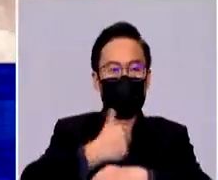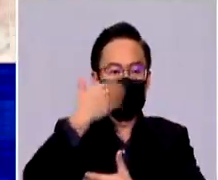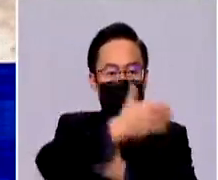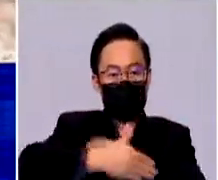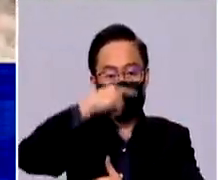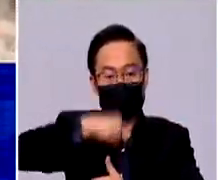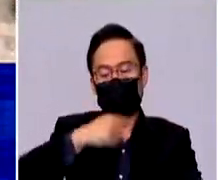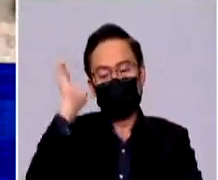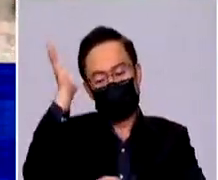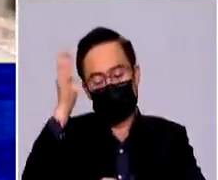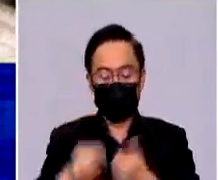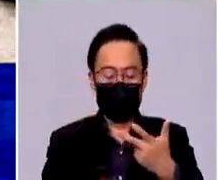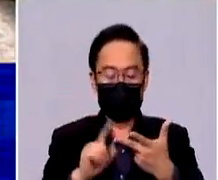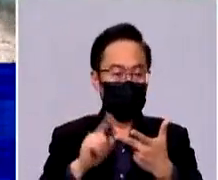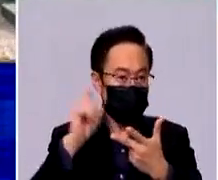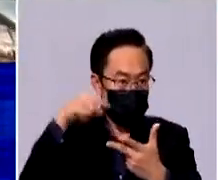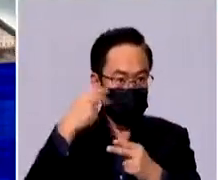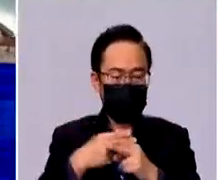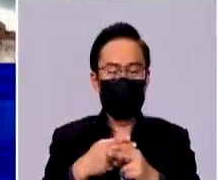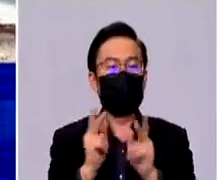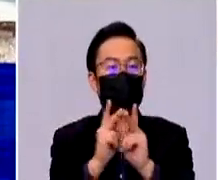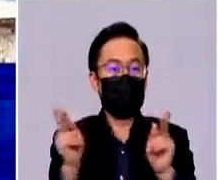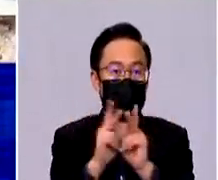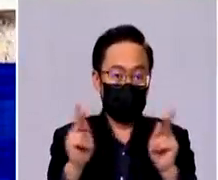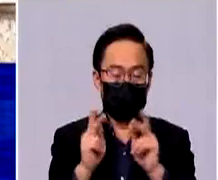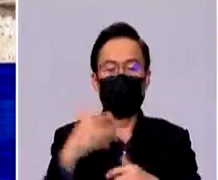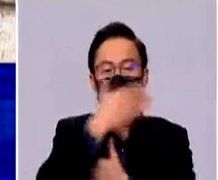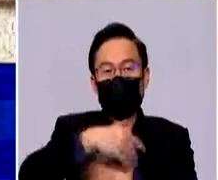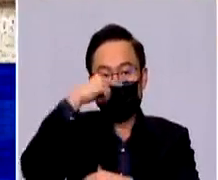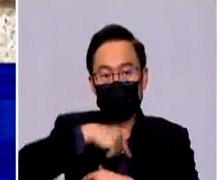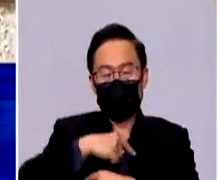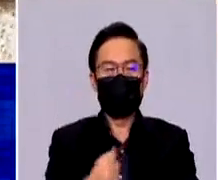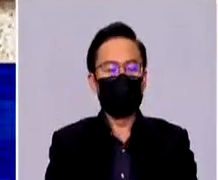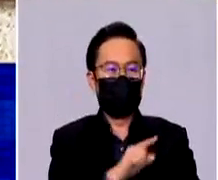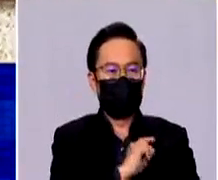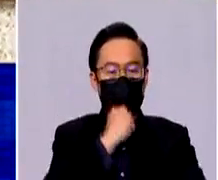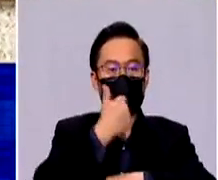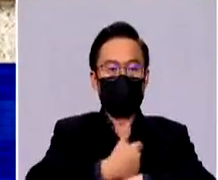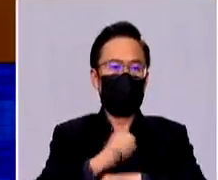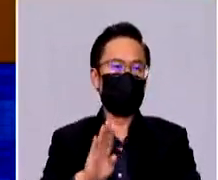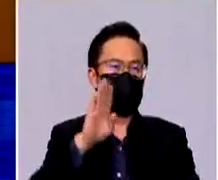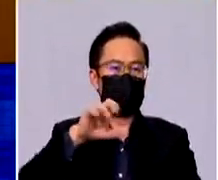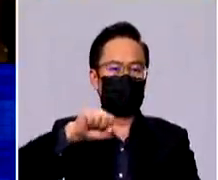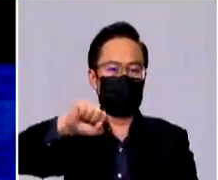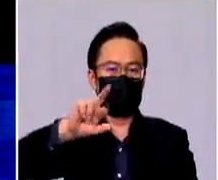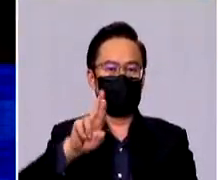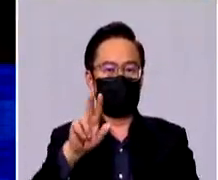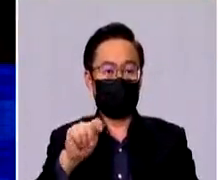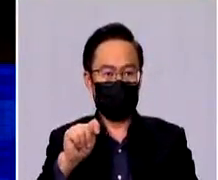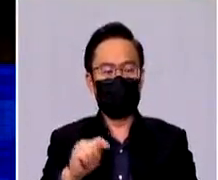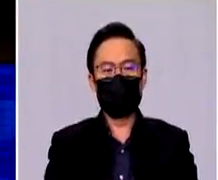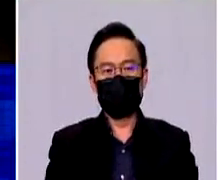ประเทศไทยนางไตรทิพย์ศิวกฤตกุลกรรมการการรถไฟและรักษาการกรรมการผู้จัดการบริษัท SRT Asset จำ